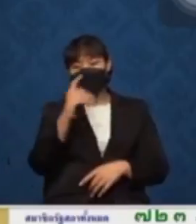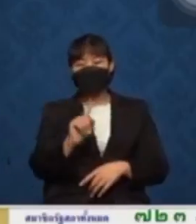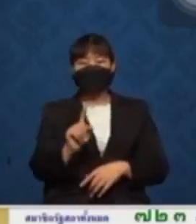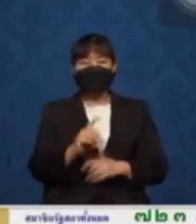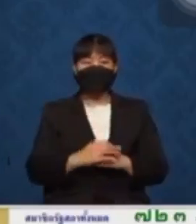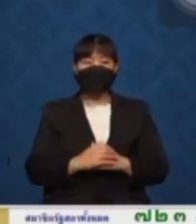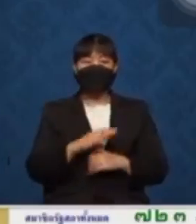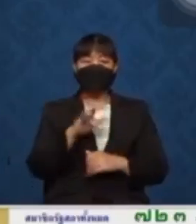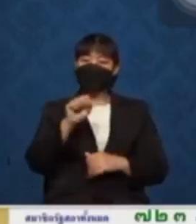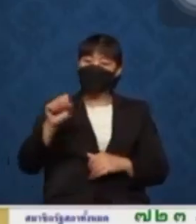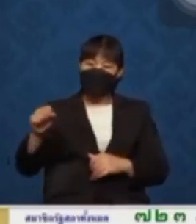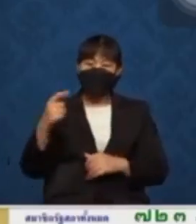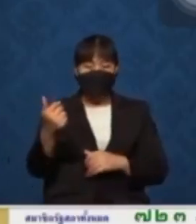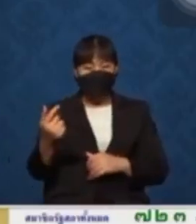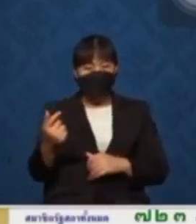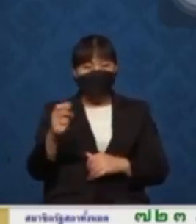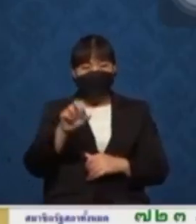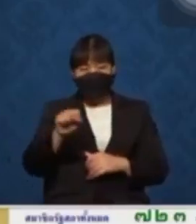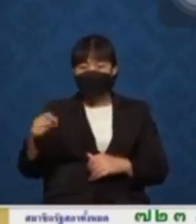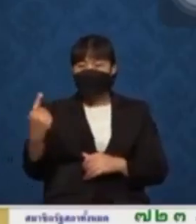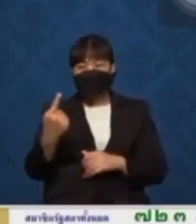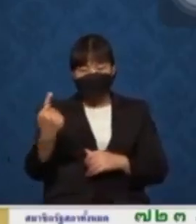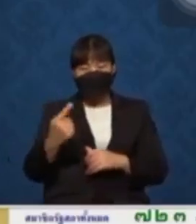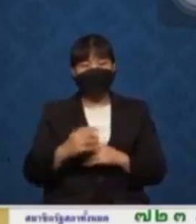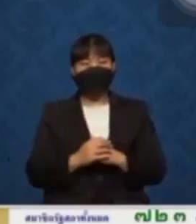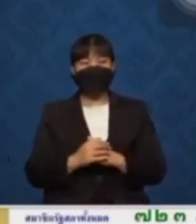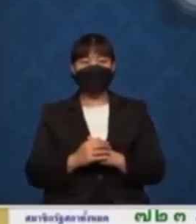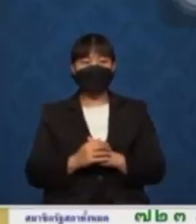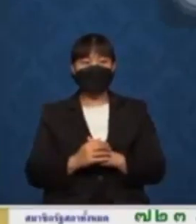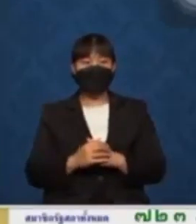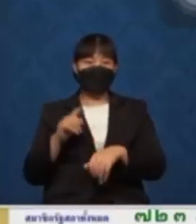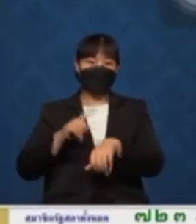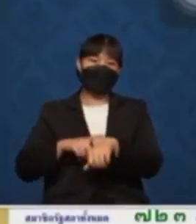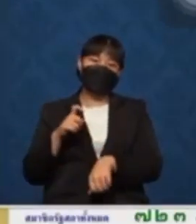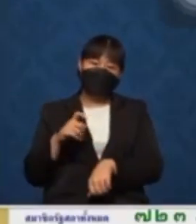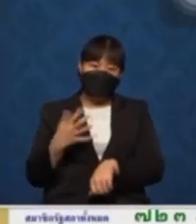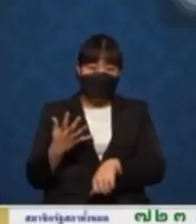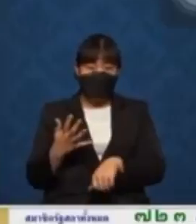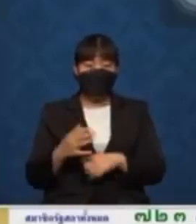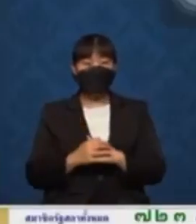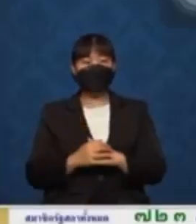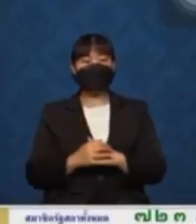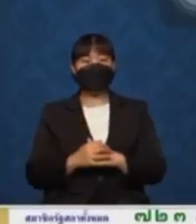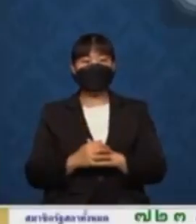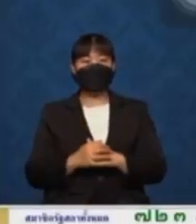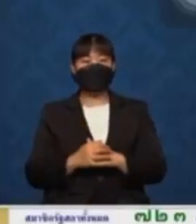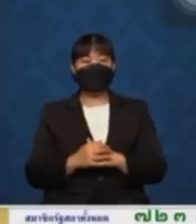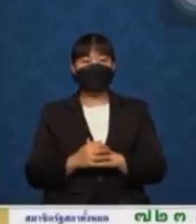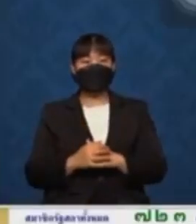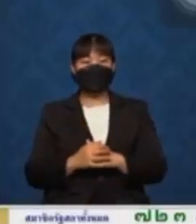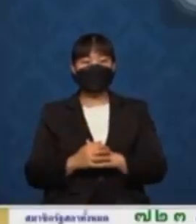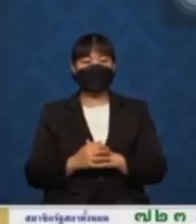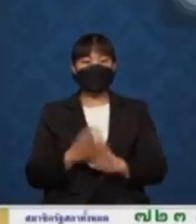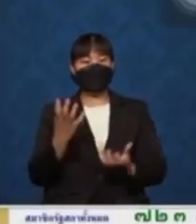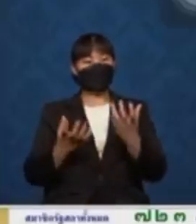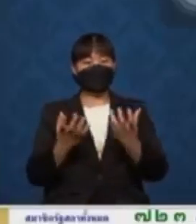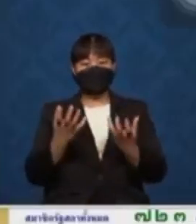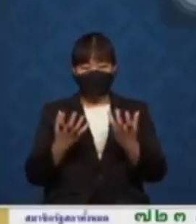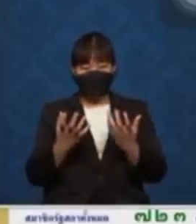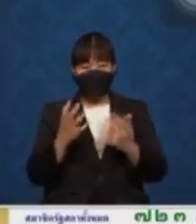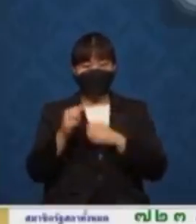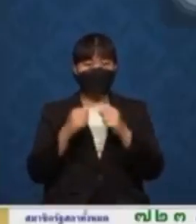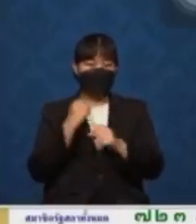ภาเดี่ยวครับจึงเป็นทางเลือกที่เรียบง่ายและทำให้เราไม่จำเป็นต้องเสียเวลาไปกับการหาสมดุลกับสิ่งที่เราพยายามหามาหลาย10ปีแต่ก็ไม่เคยหาเจ